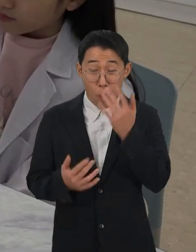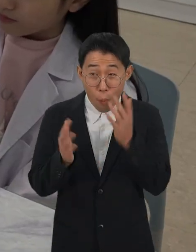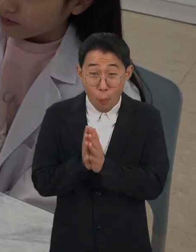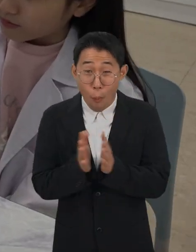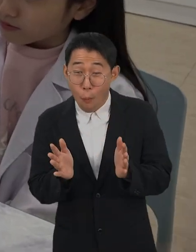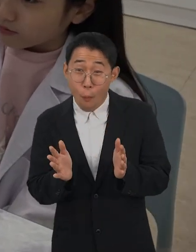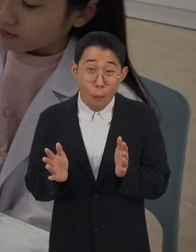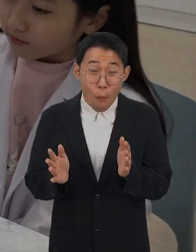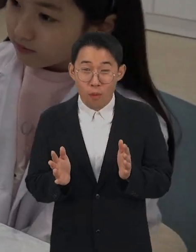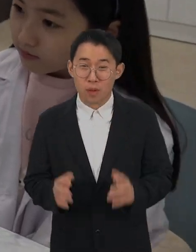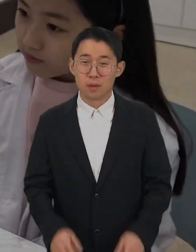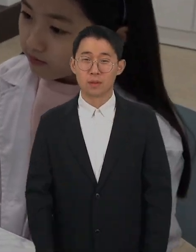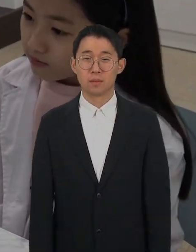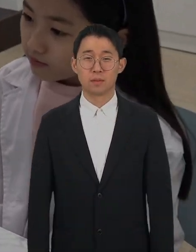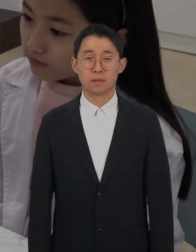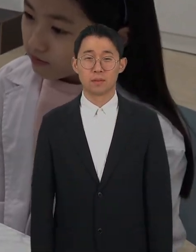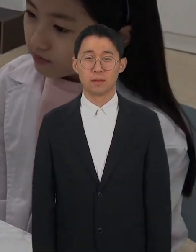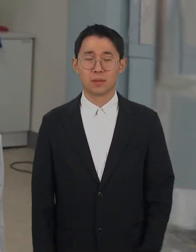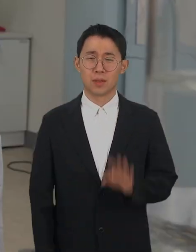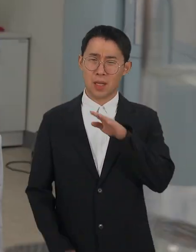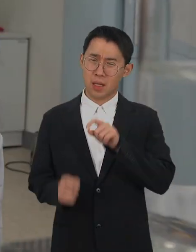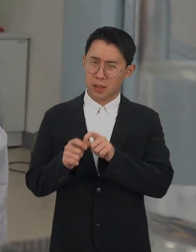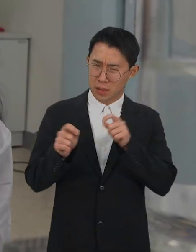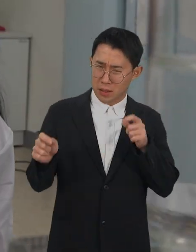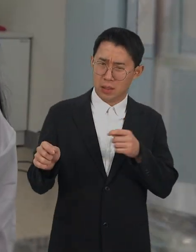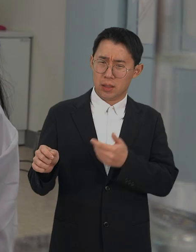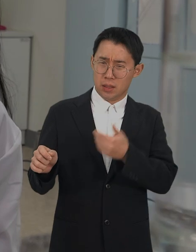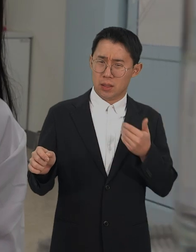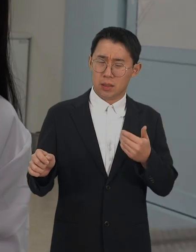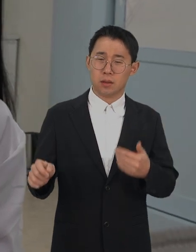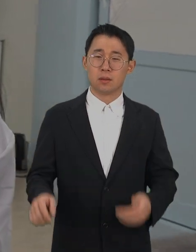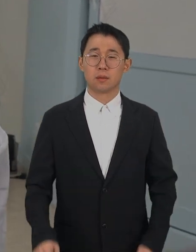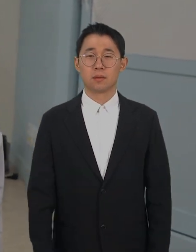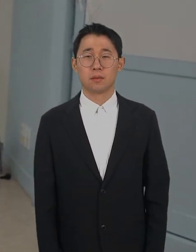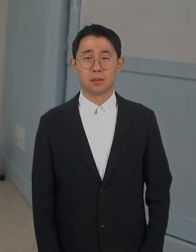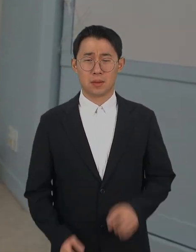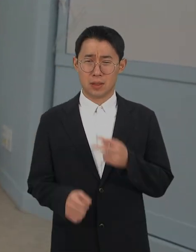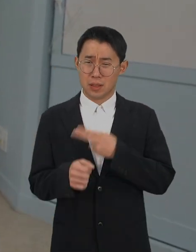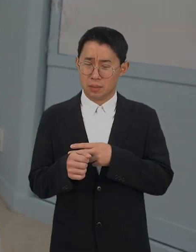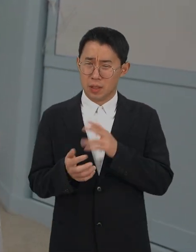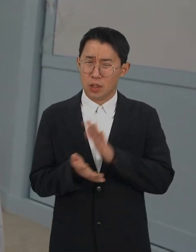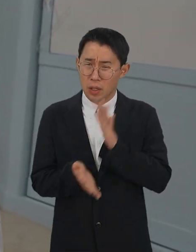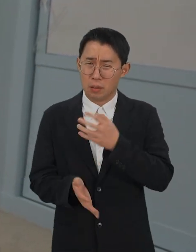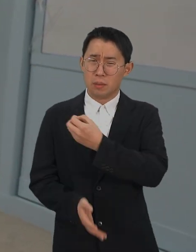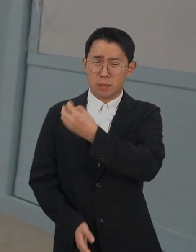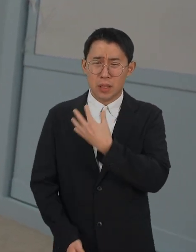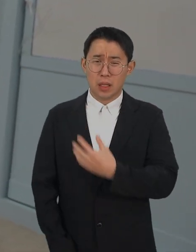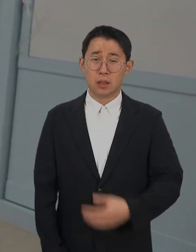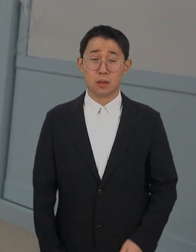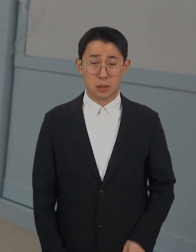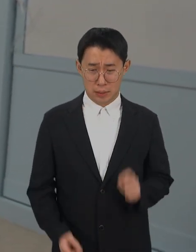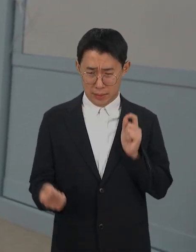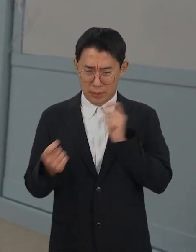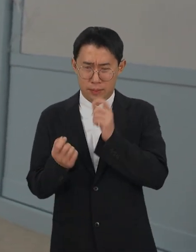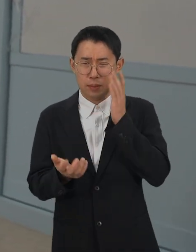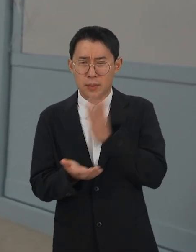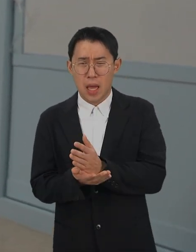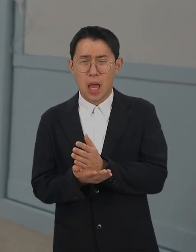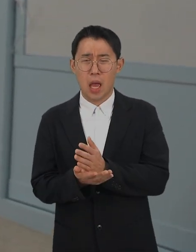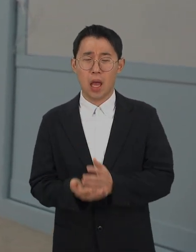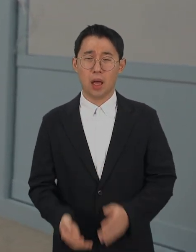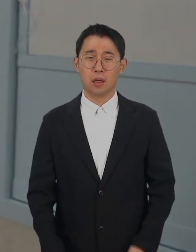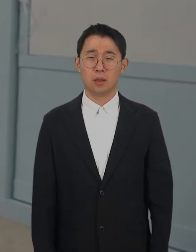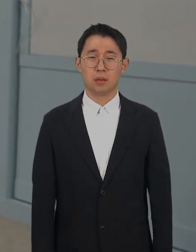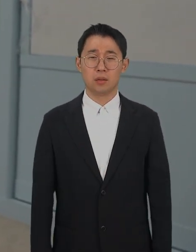우와, 연기가 나기 시작했다. 야, 떨어져. 선생님이 뜨거우니까 절대 가까이